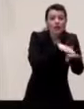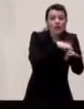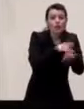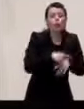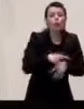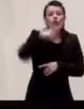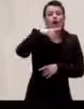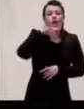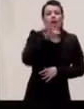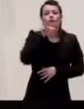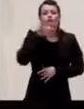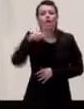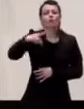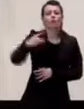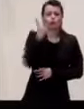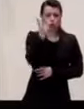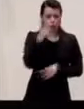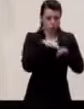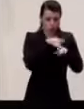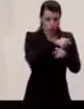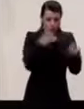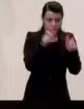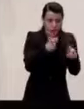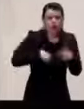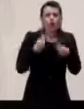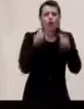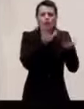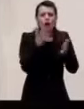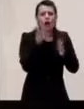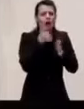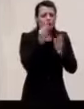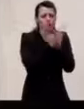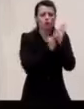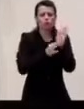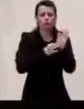diamo in maniera molto puntuale tutte queste indicazioni.